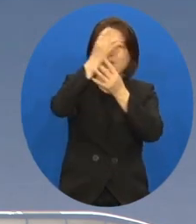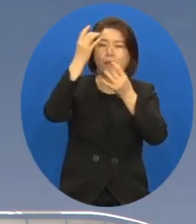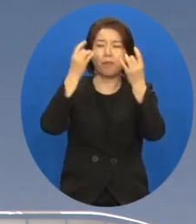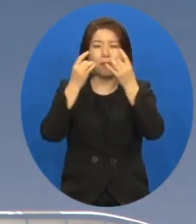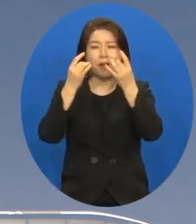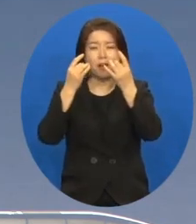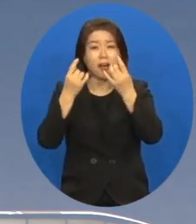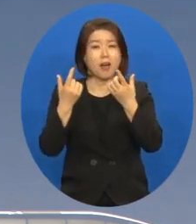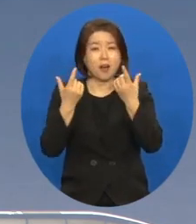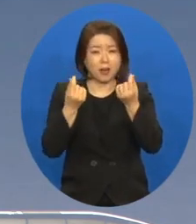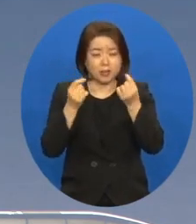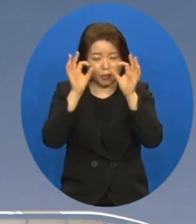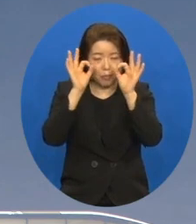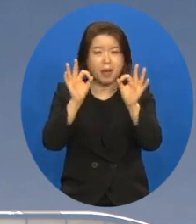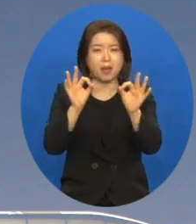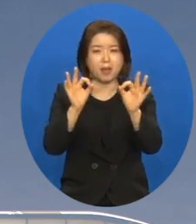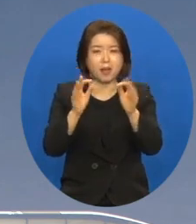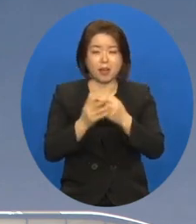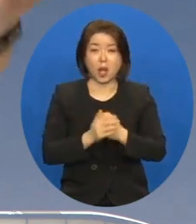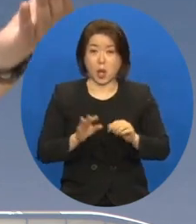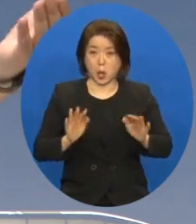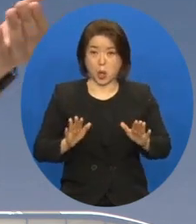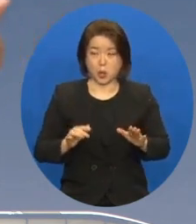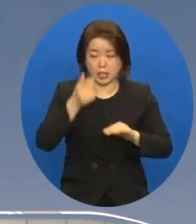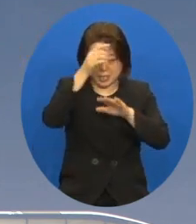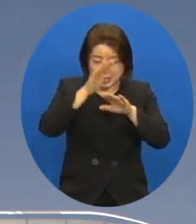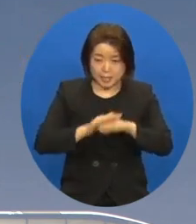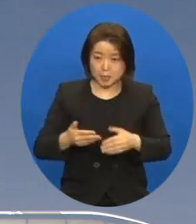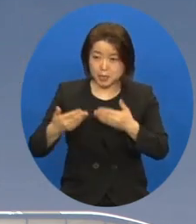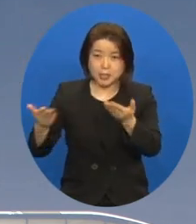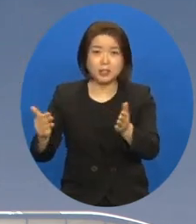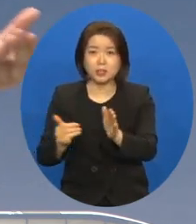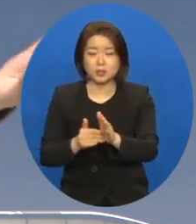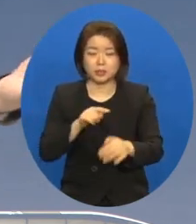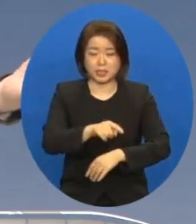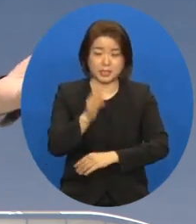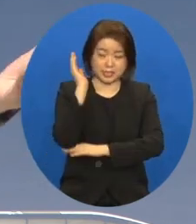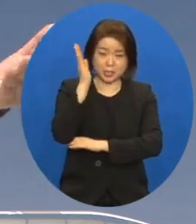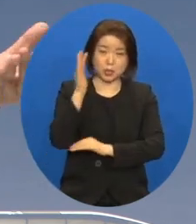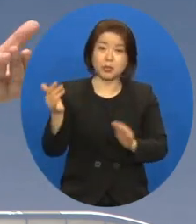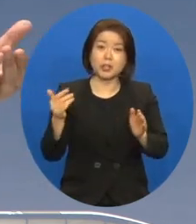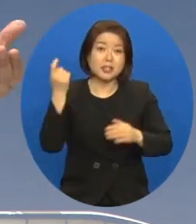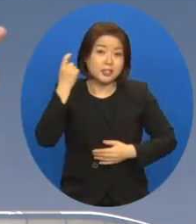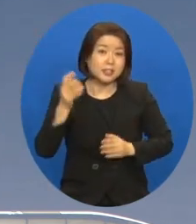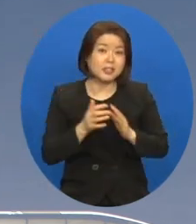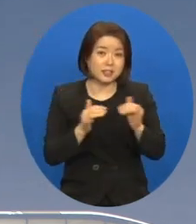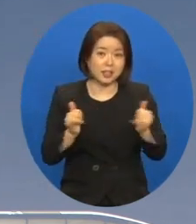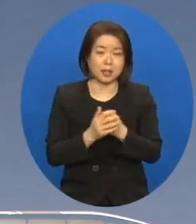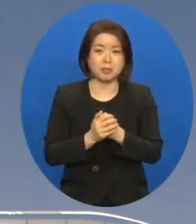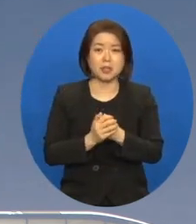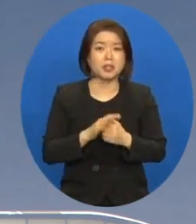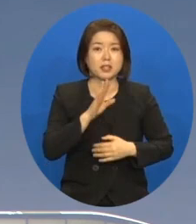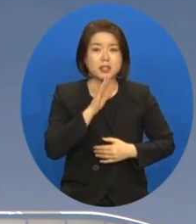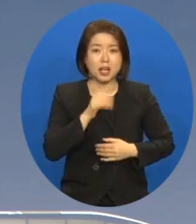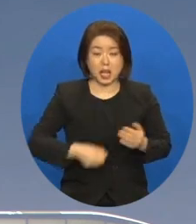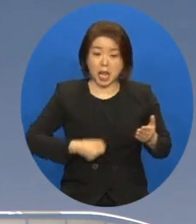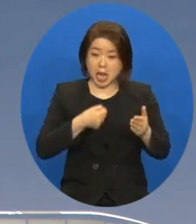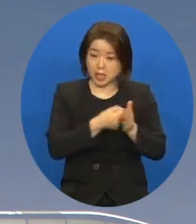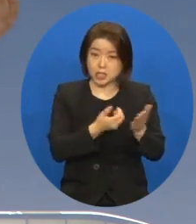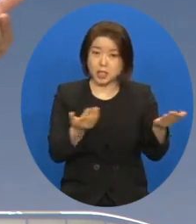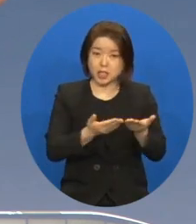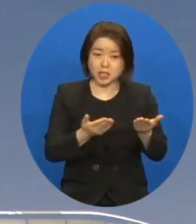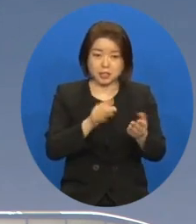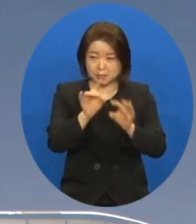환상을 보는 것 같습니다. 오늘 이 예배를 드리고 이 설교를 듣는 이들이 사실 결정해야 될 일들이